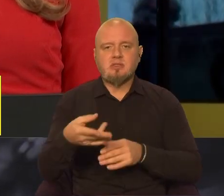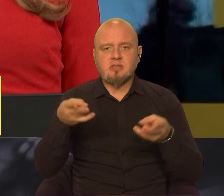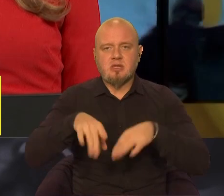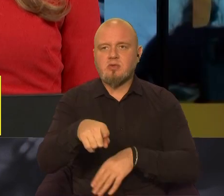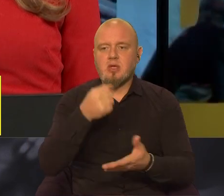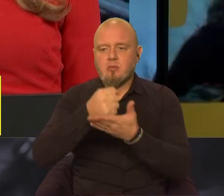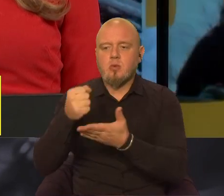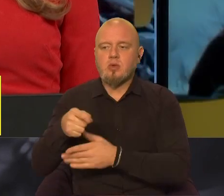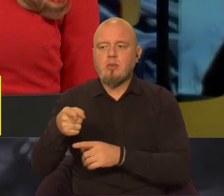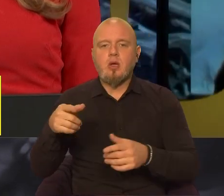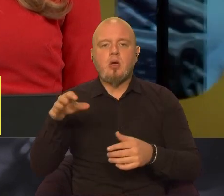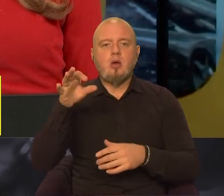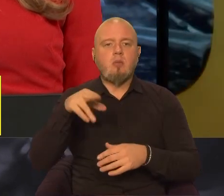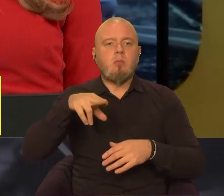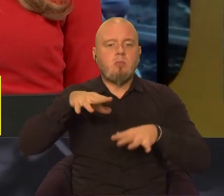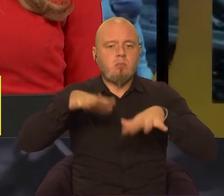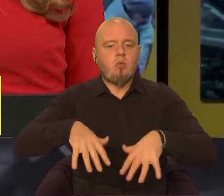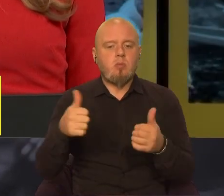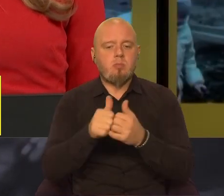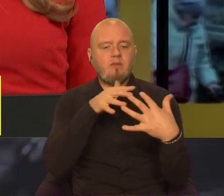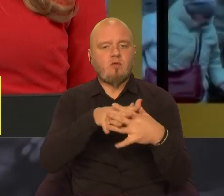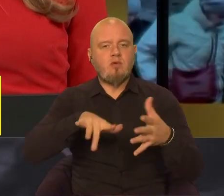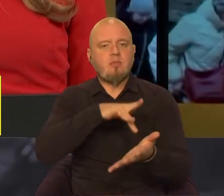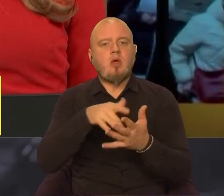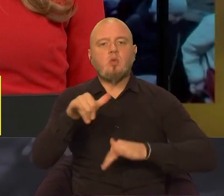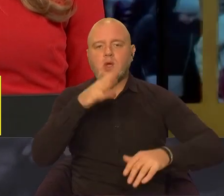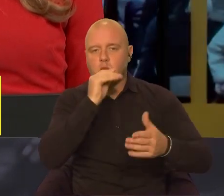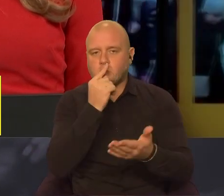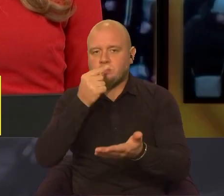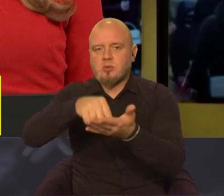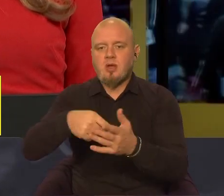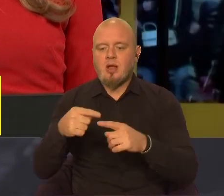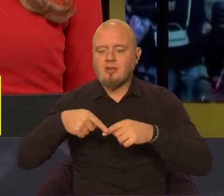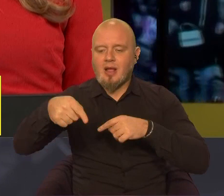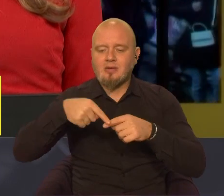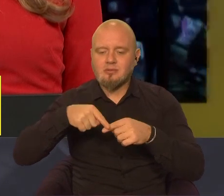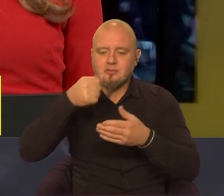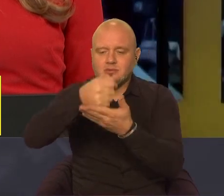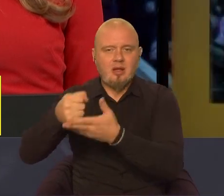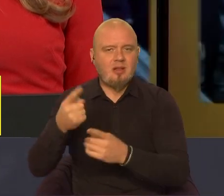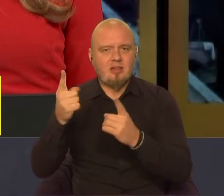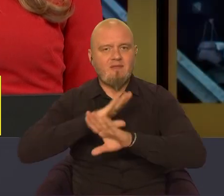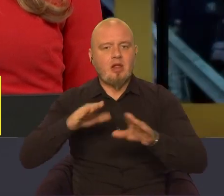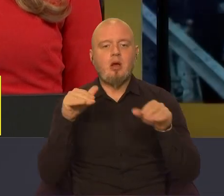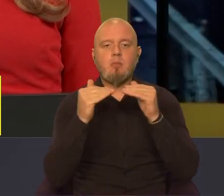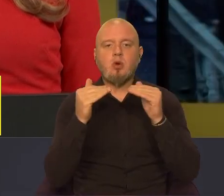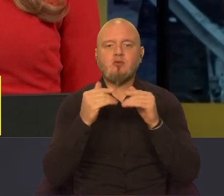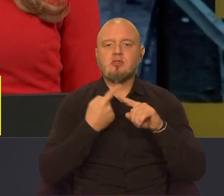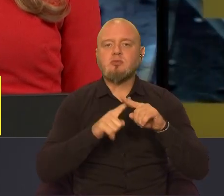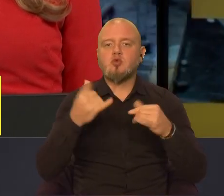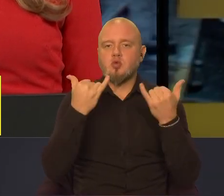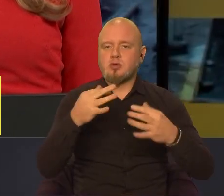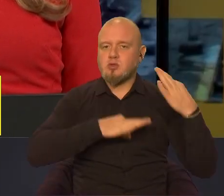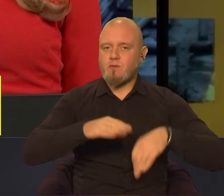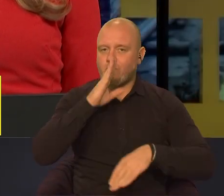по прифронтових містах, ну туди, коли можуть дістати, тому що дальність ураження цих ракет невелика, порівняно з тими, що сьогодні застосовує